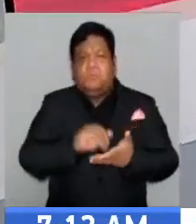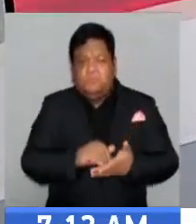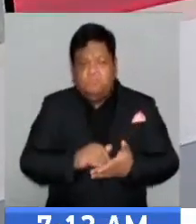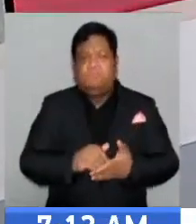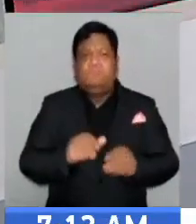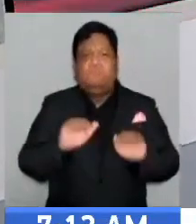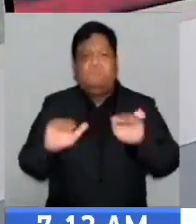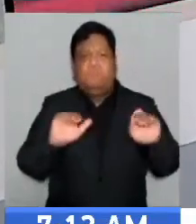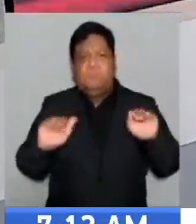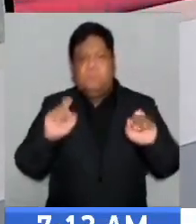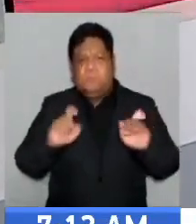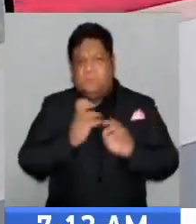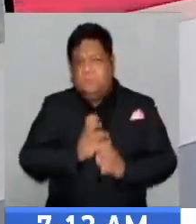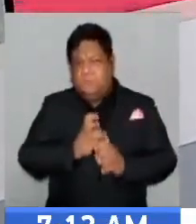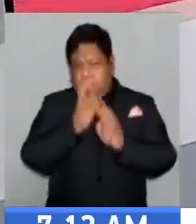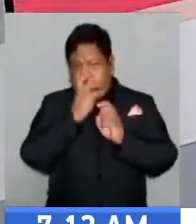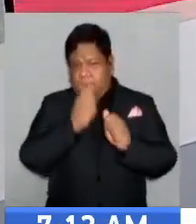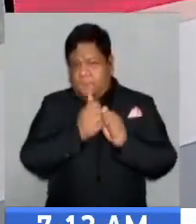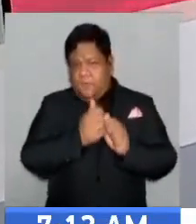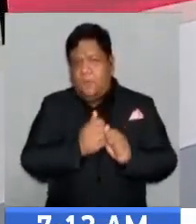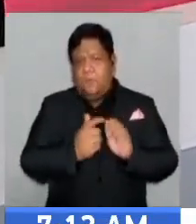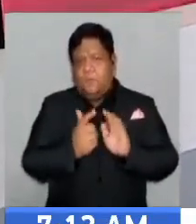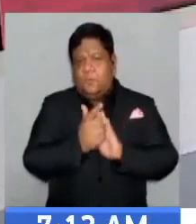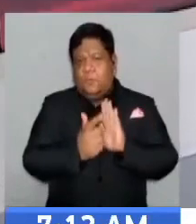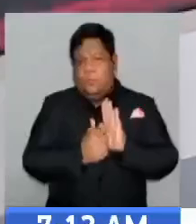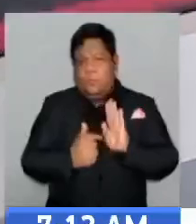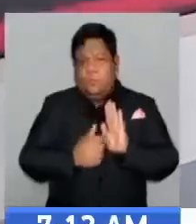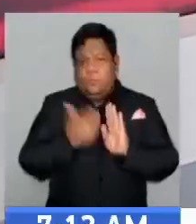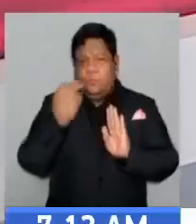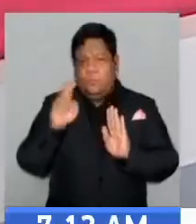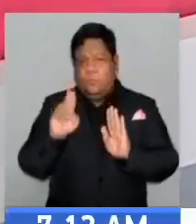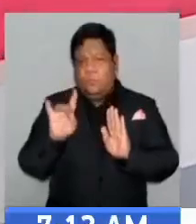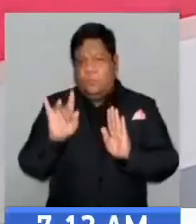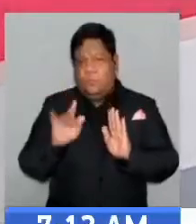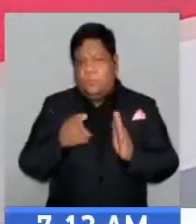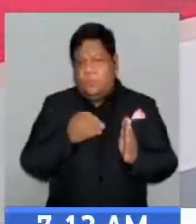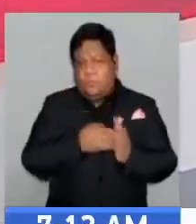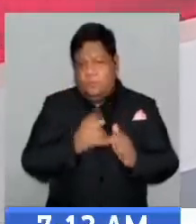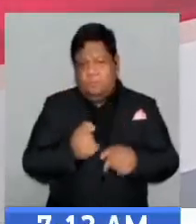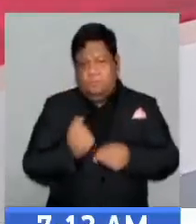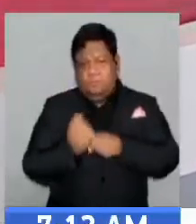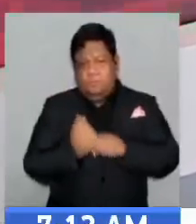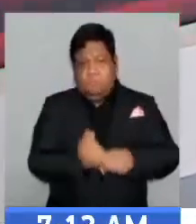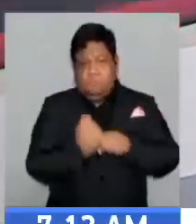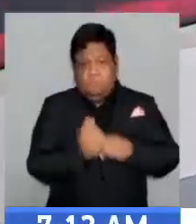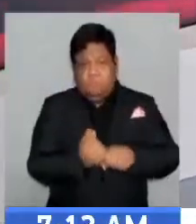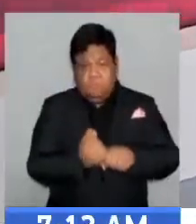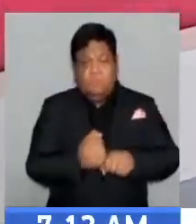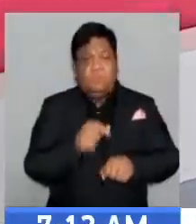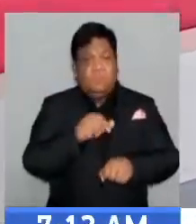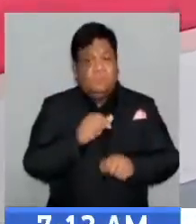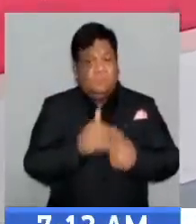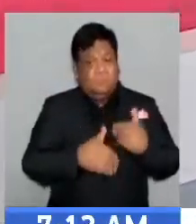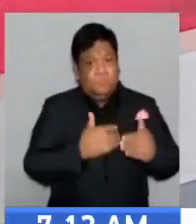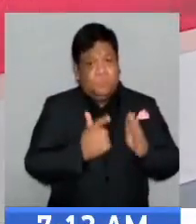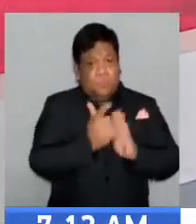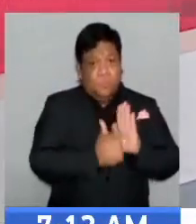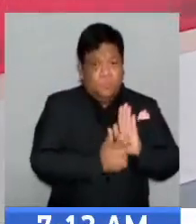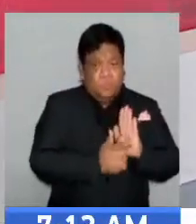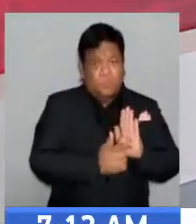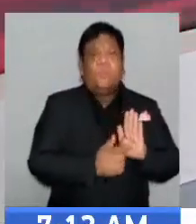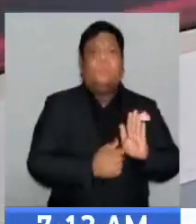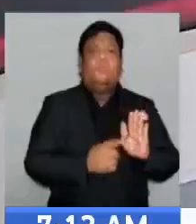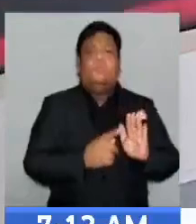ng Anti-Hazing Act of 2018. Pero higit sa pagpapatupad na anti-hazing law, may mas malaking issue. Dapat na